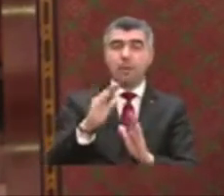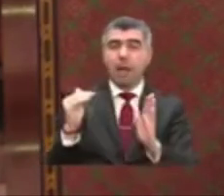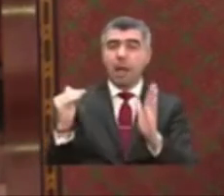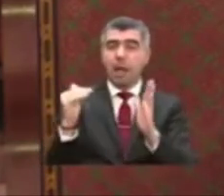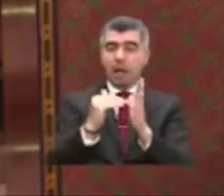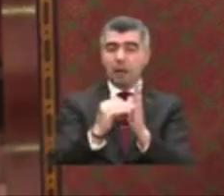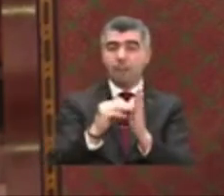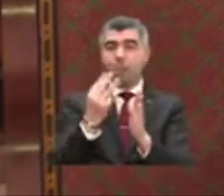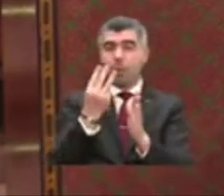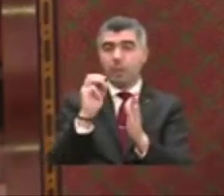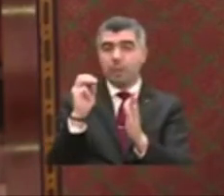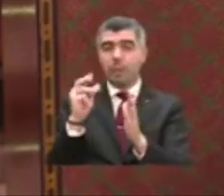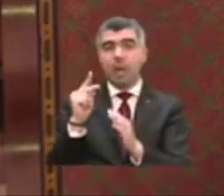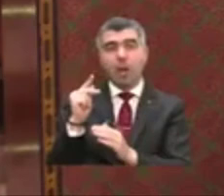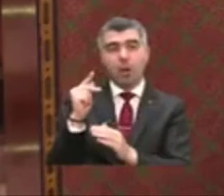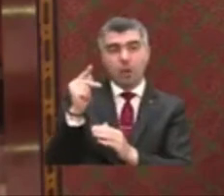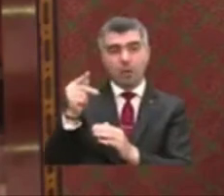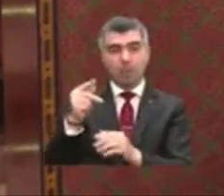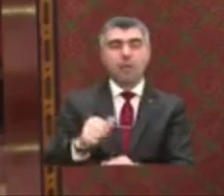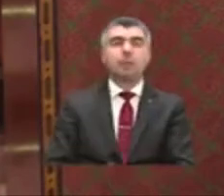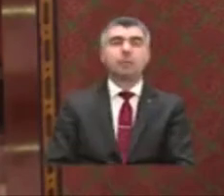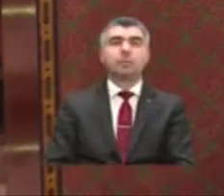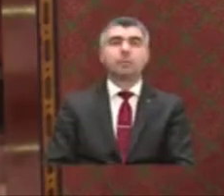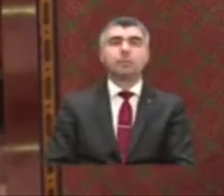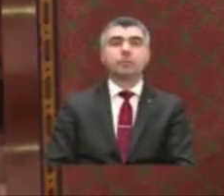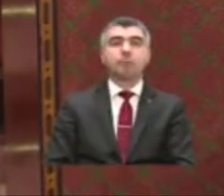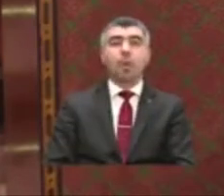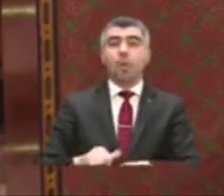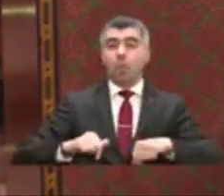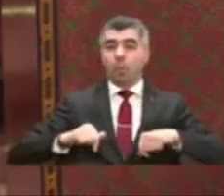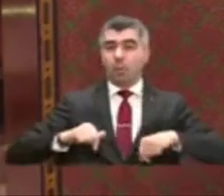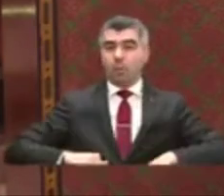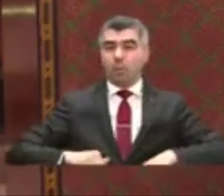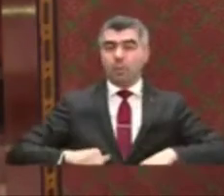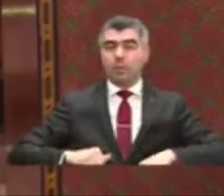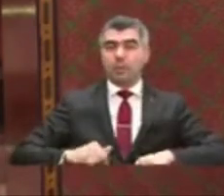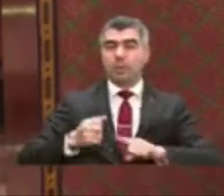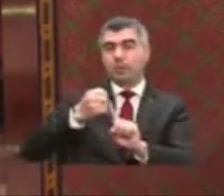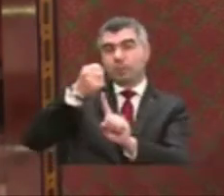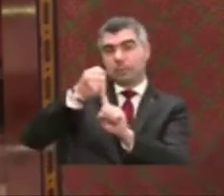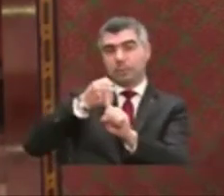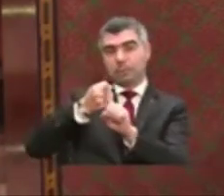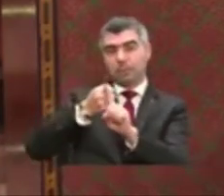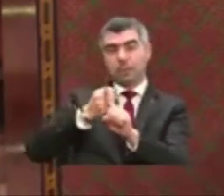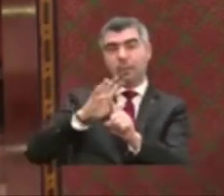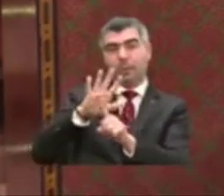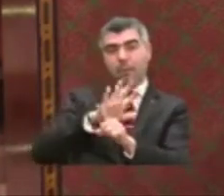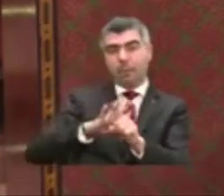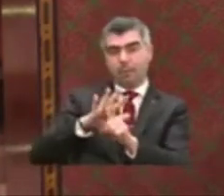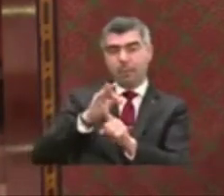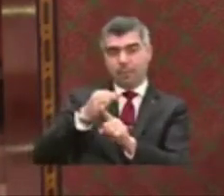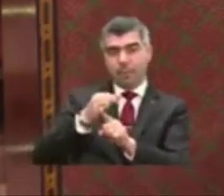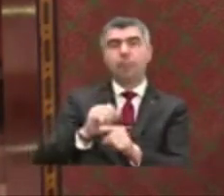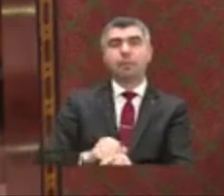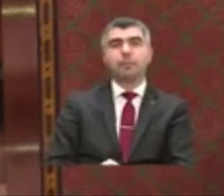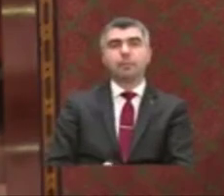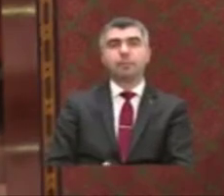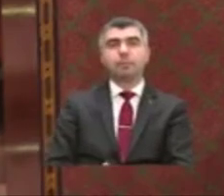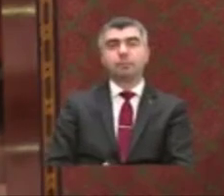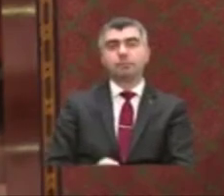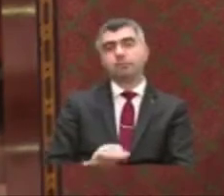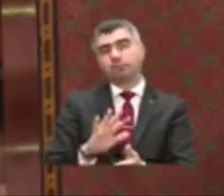57300 كيلومتر، والوزارة وضعت واحد المخطط من أجل في